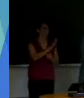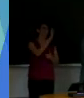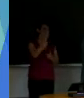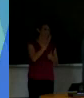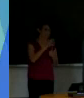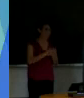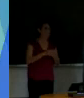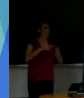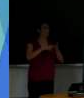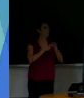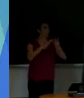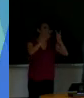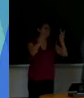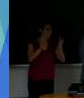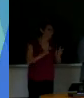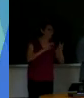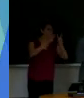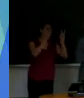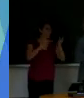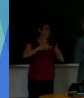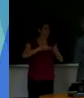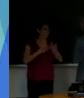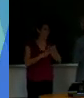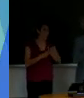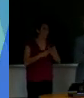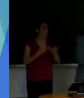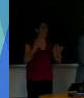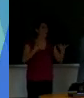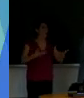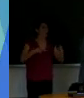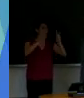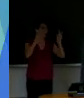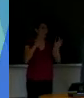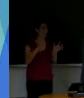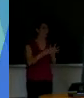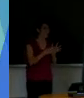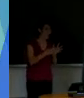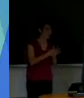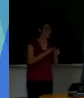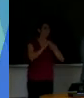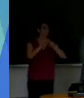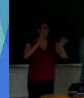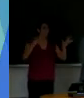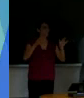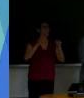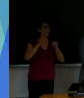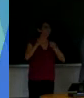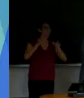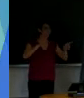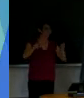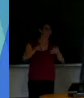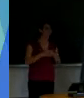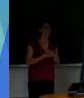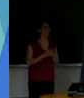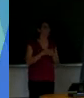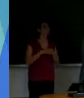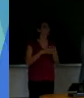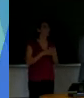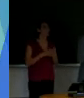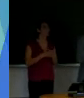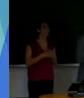problemi di elettronica, di elettrotecnica, dei campi elettromagnetici, della trasmissione dei segnali, delle misure, dell'automatica e così via dicendo.